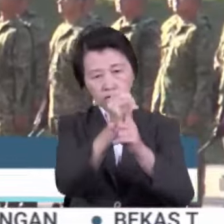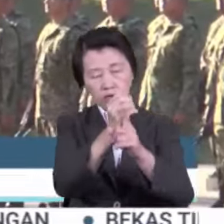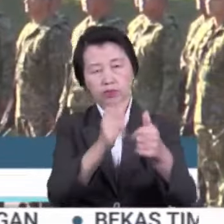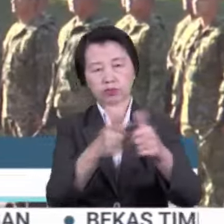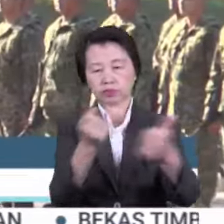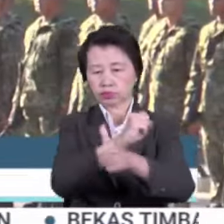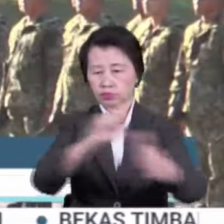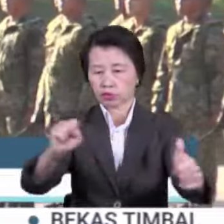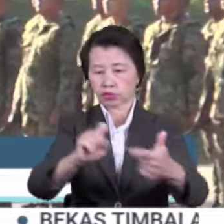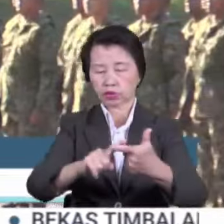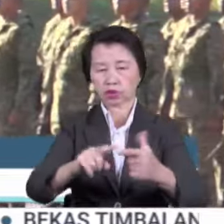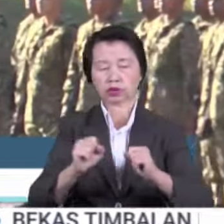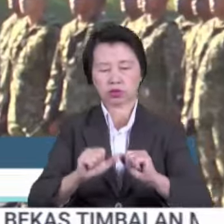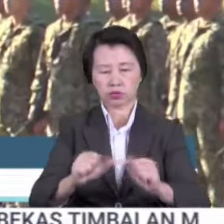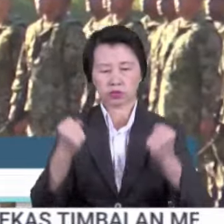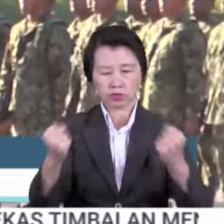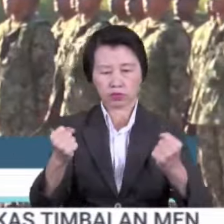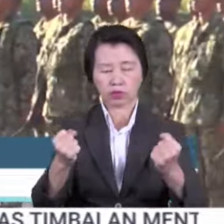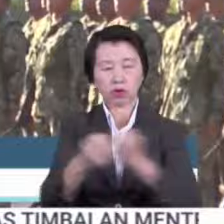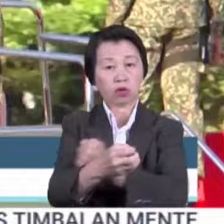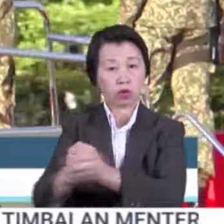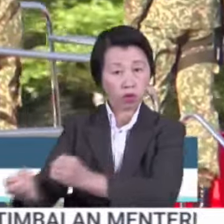kesiapsiagaan kemampuan